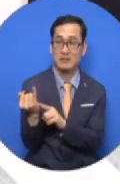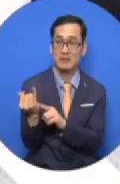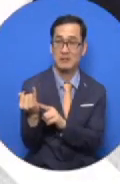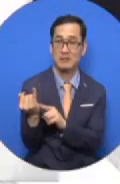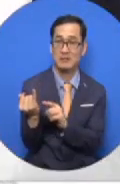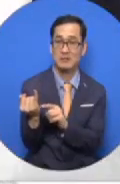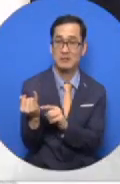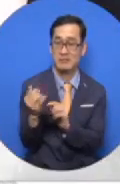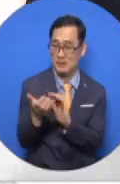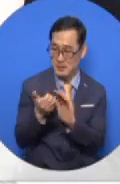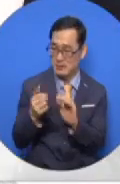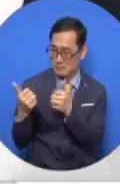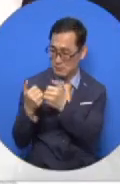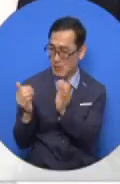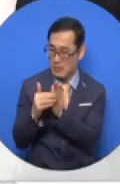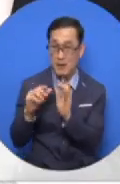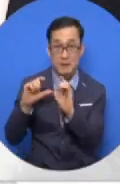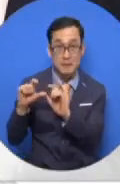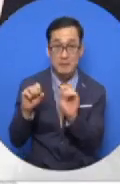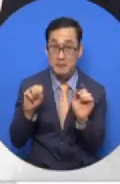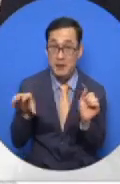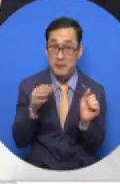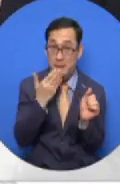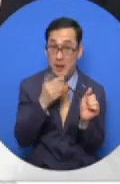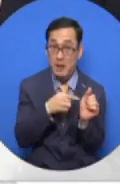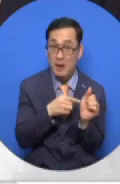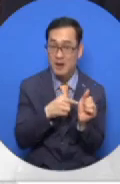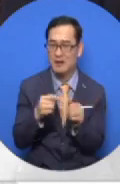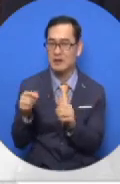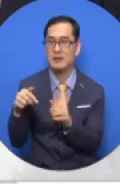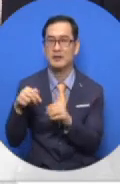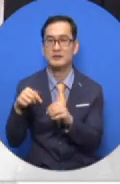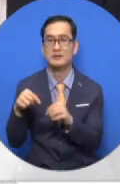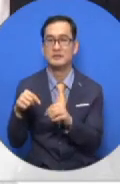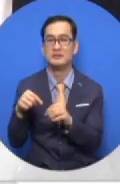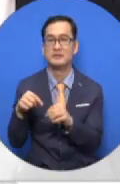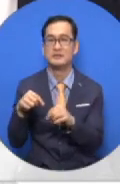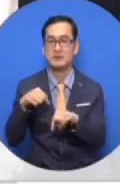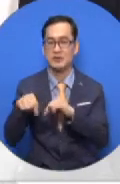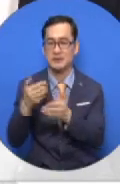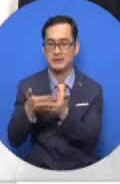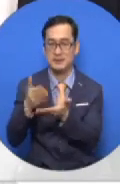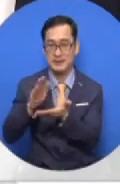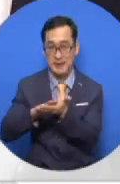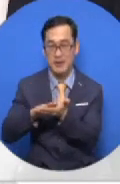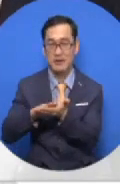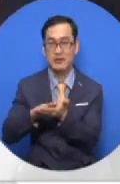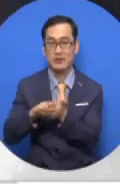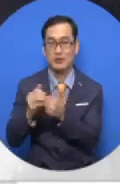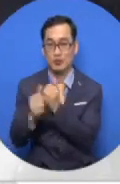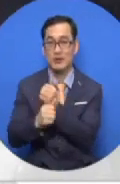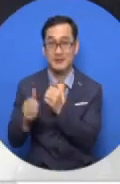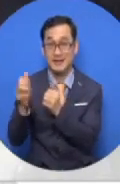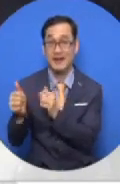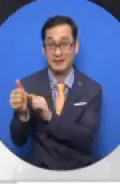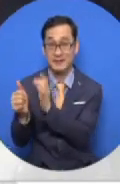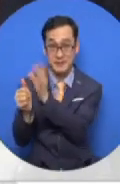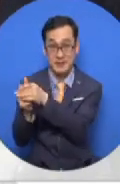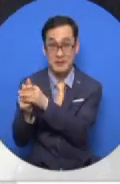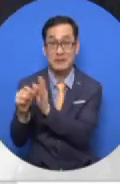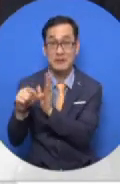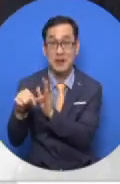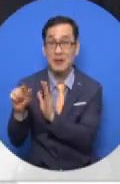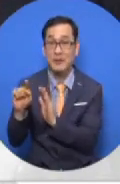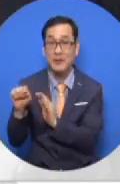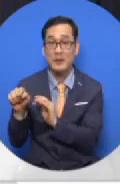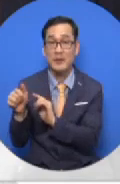들어요. 그러니까 심상정 의원이 정개특위위원장을 맡게 된 과정 뭐 이런 것들을 되짚어 보게 되면 글쎄